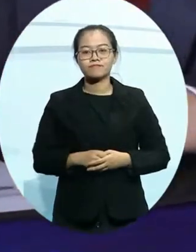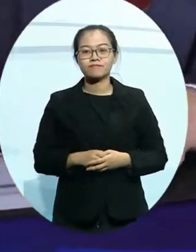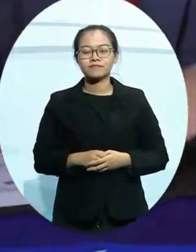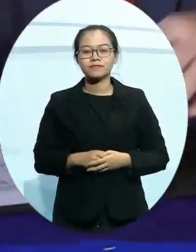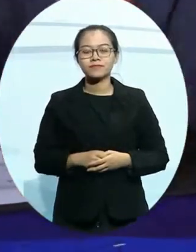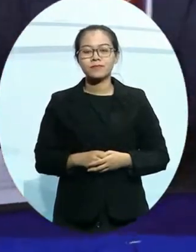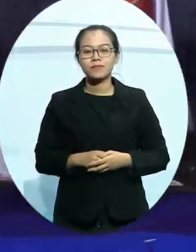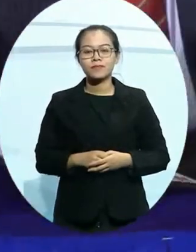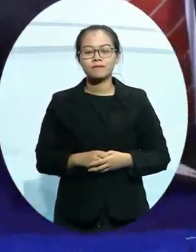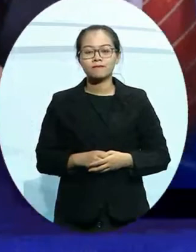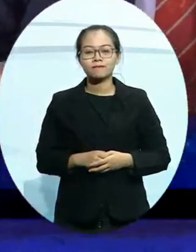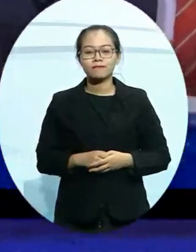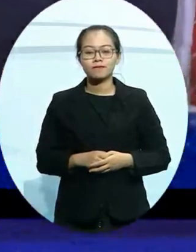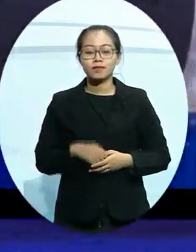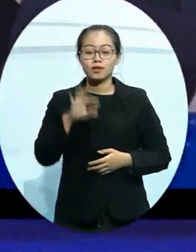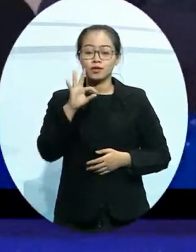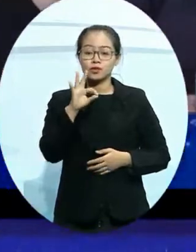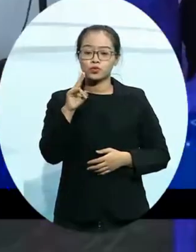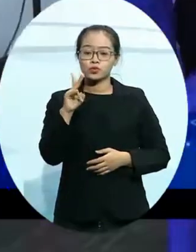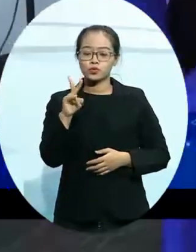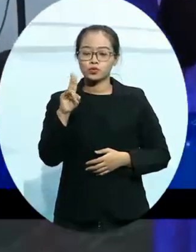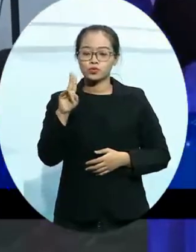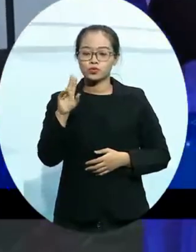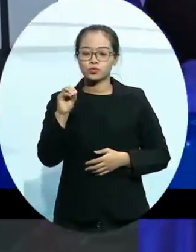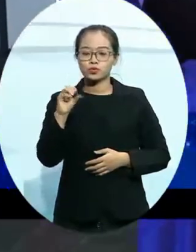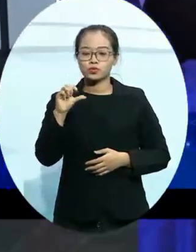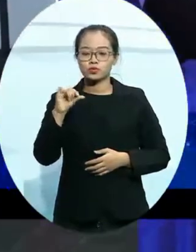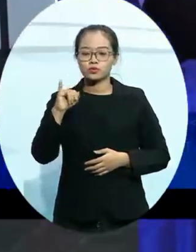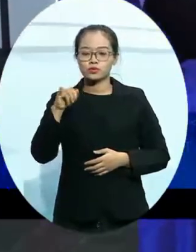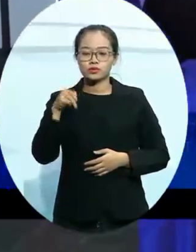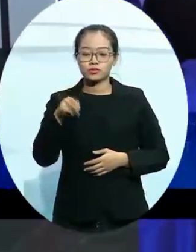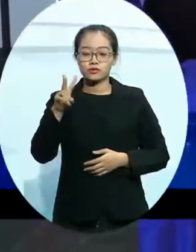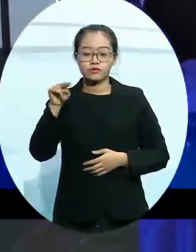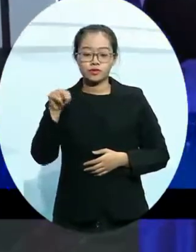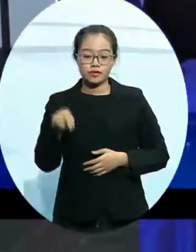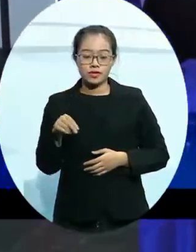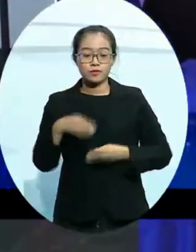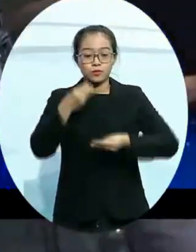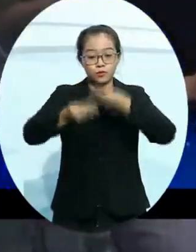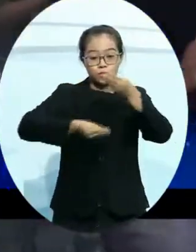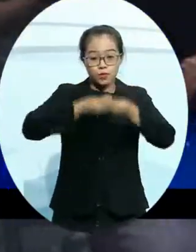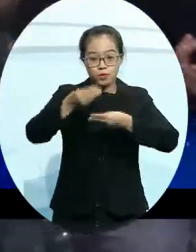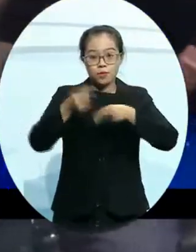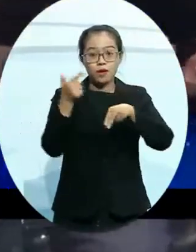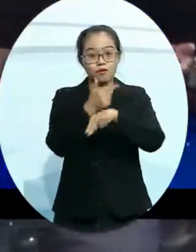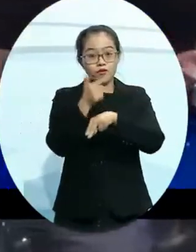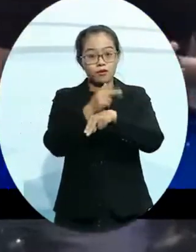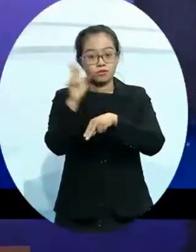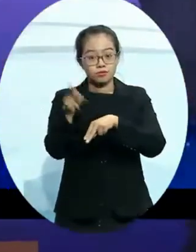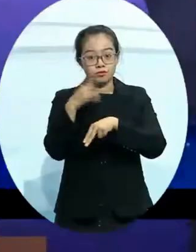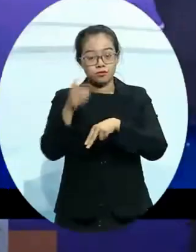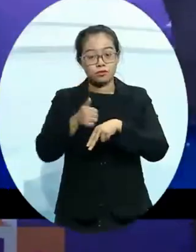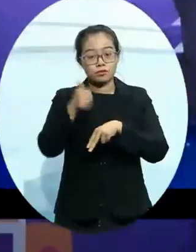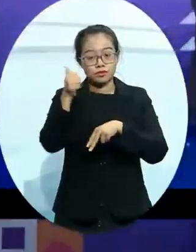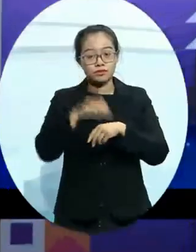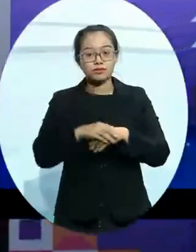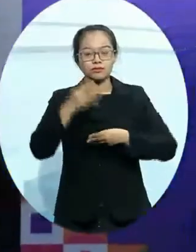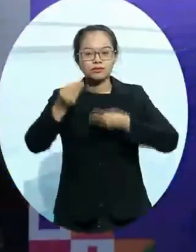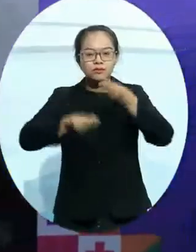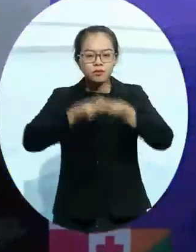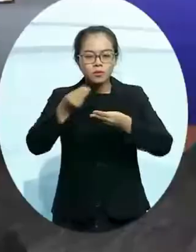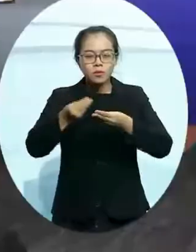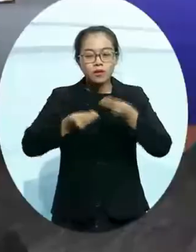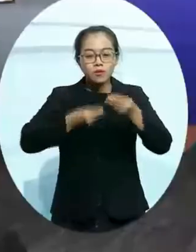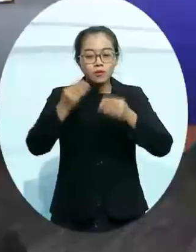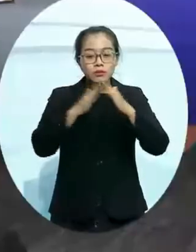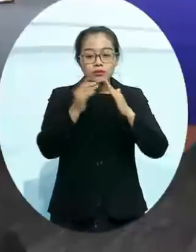Theo đó, thông qua sàn thuốc sĩ.vn, các sản phẩm chính hãng của Redkit sẽ dễ dàng tiếp cận được tại gần trung bình 15.000 nhà thuốc